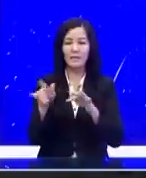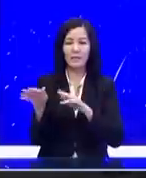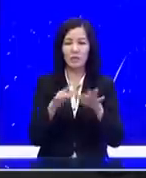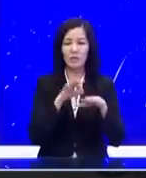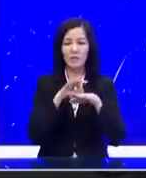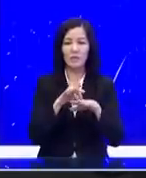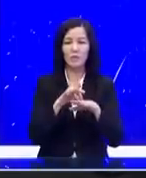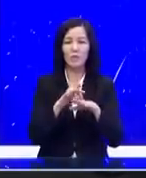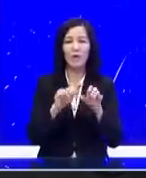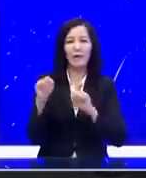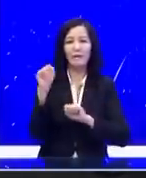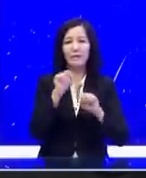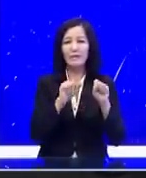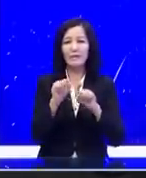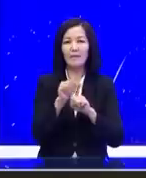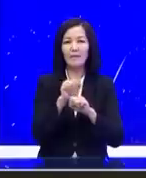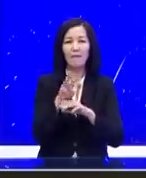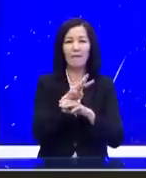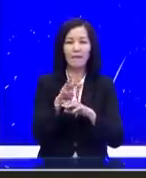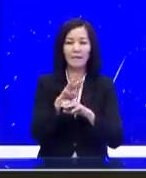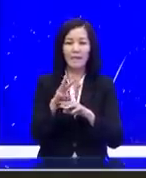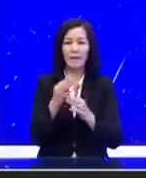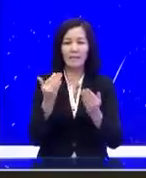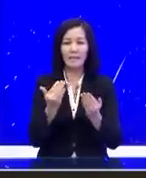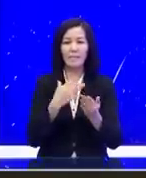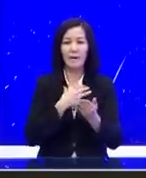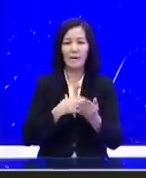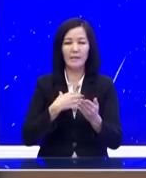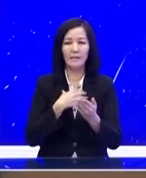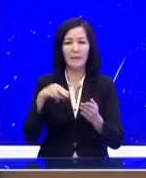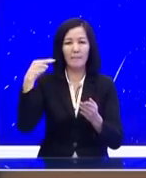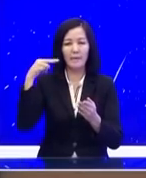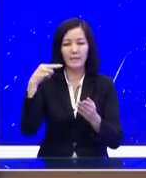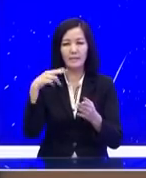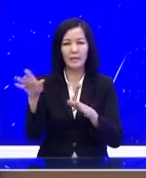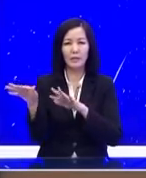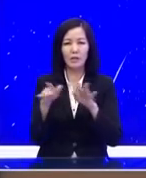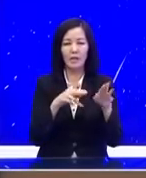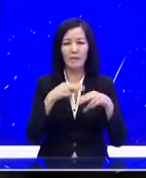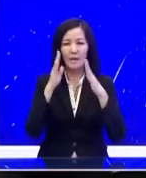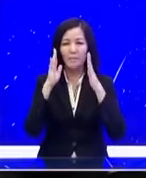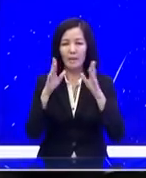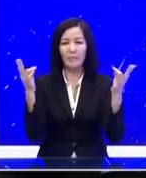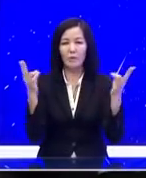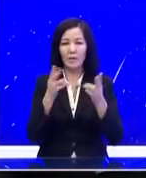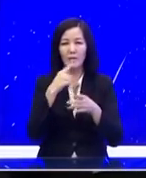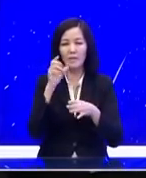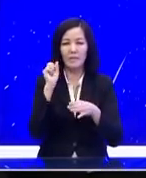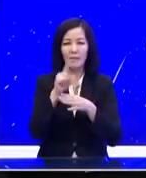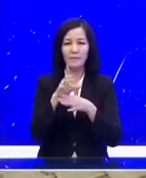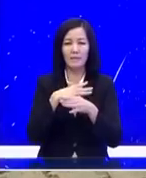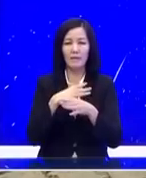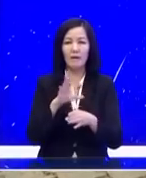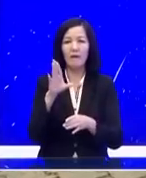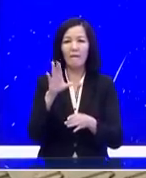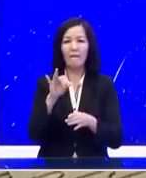жүргізу. Дезинфекция жұмыстары қазір маңызды мәселе. Сондықтан президент бірінші кезектегі шараға баса мән беру керектігін тапсырды. Вирус